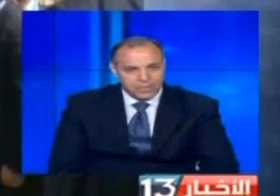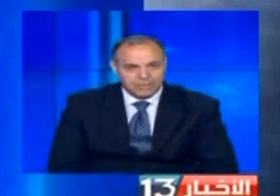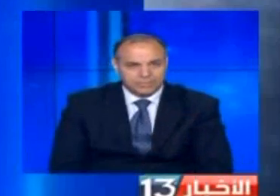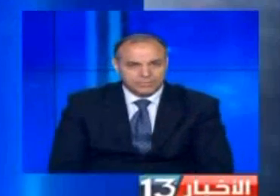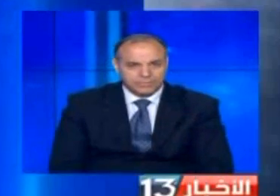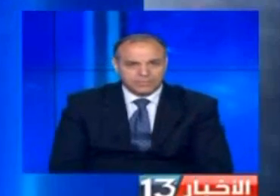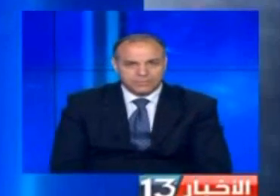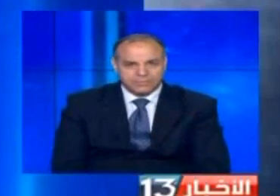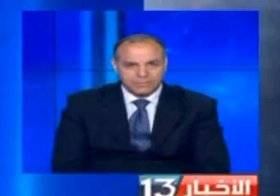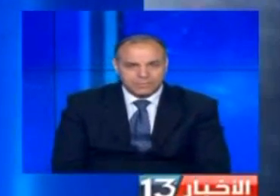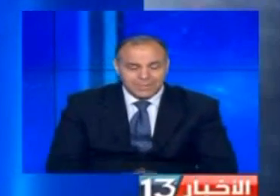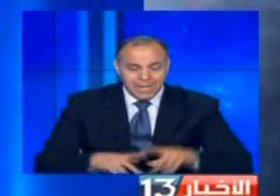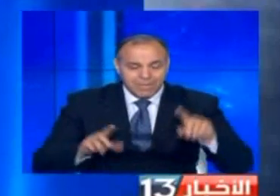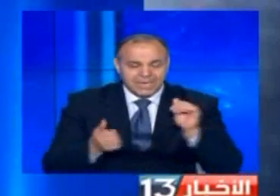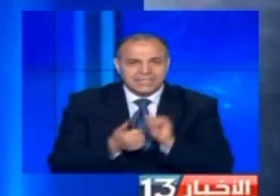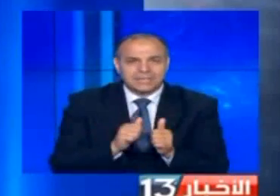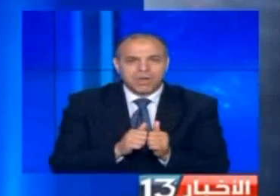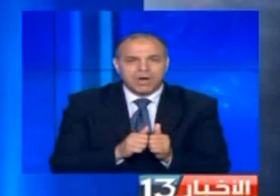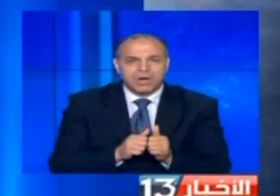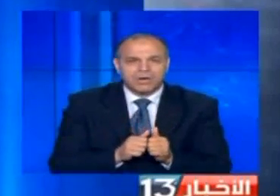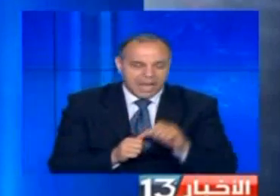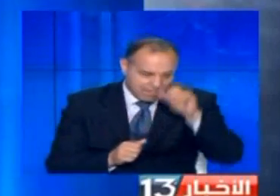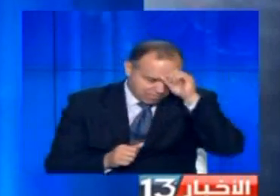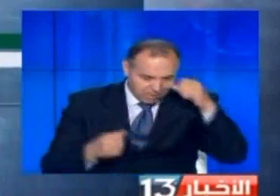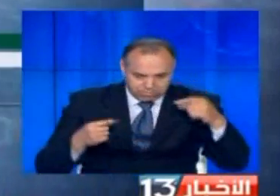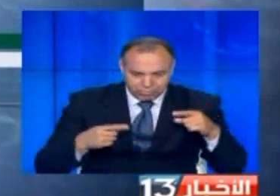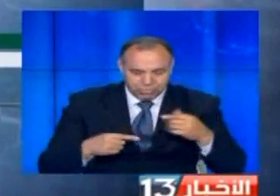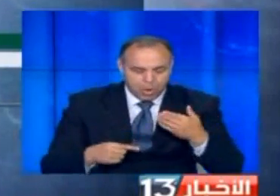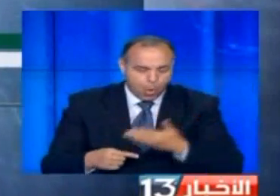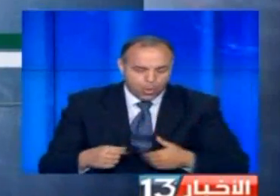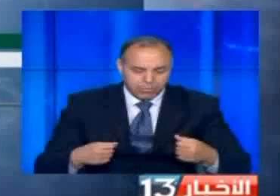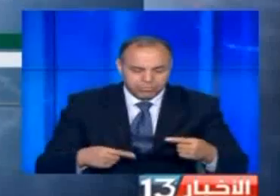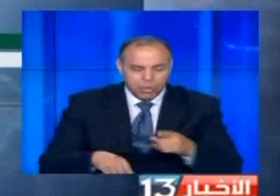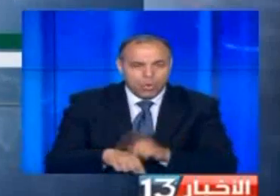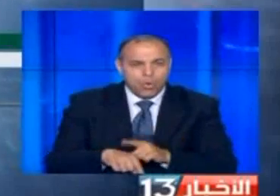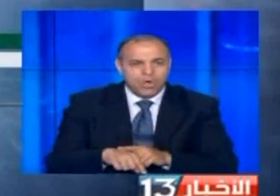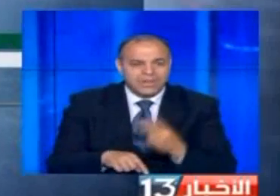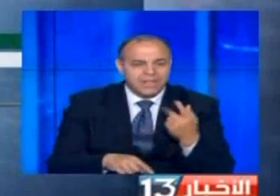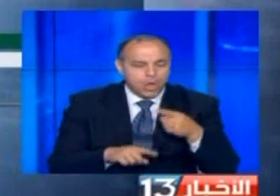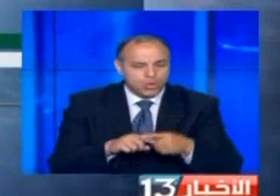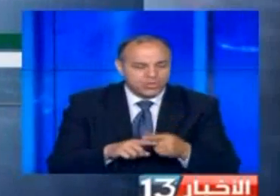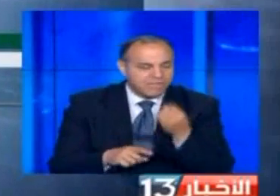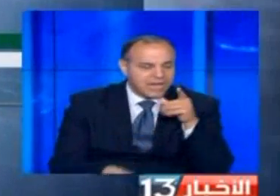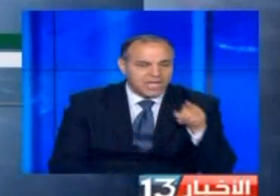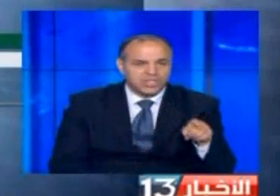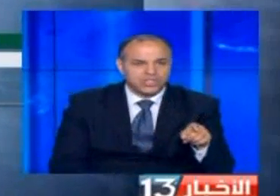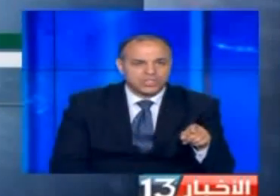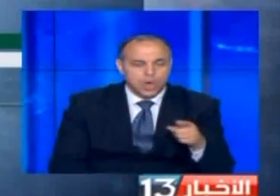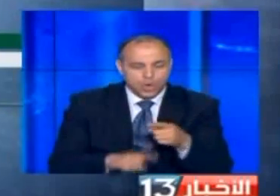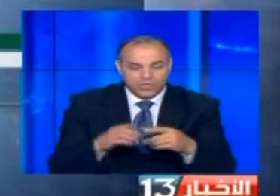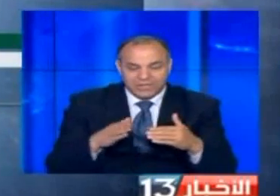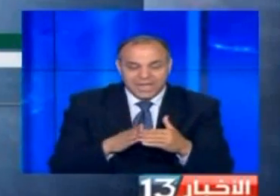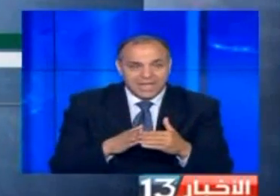جلوني وفي اخبار الرياضه يلقي نادي حمام لمف النادي الافريقي غدا انطلاقا من الساعه الثالثه والنص بعد الظهر في الدور نصف